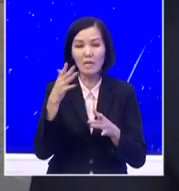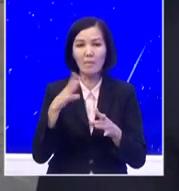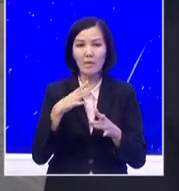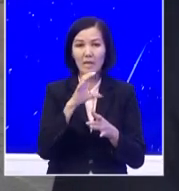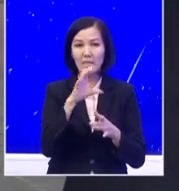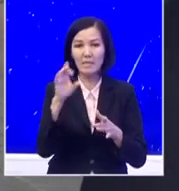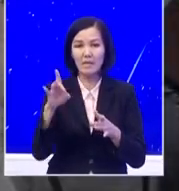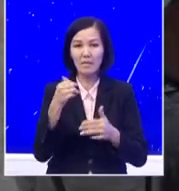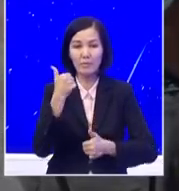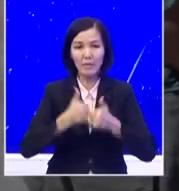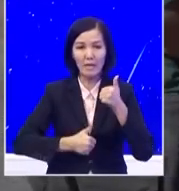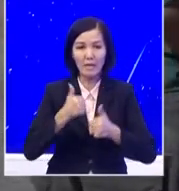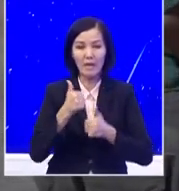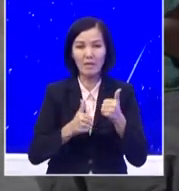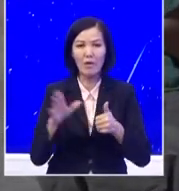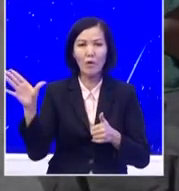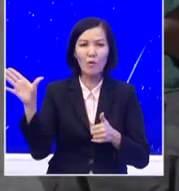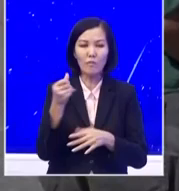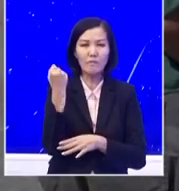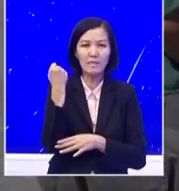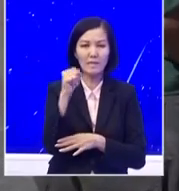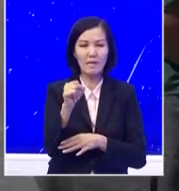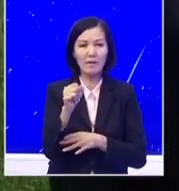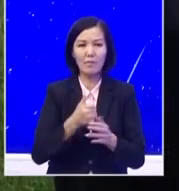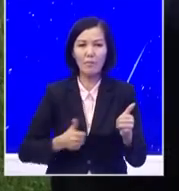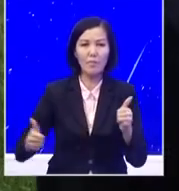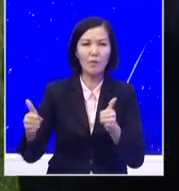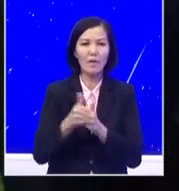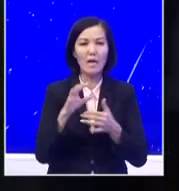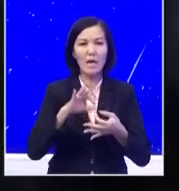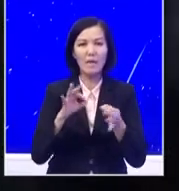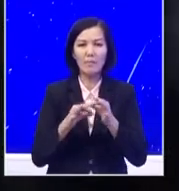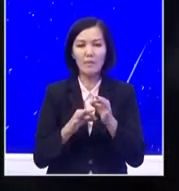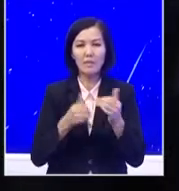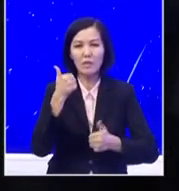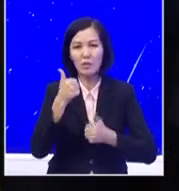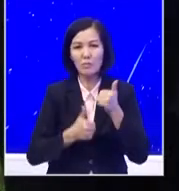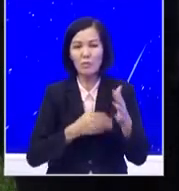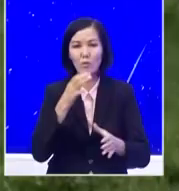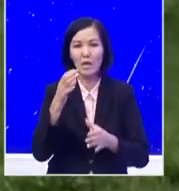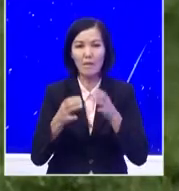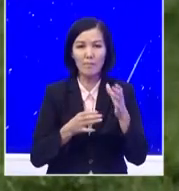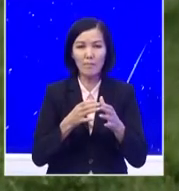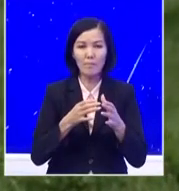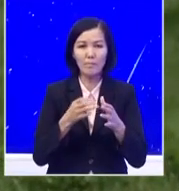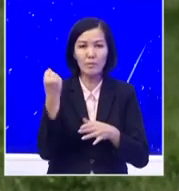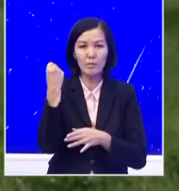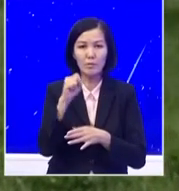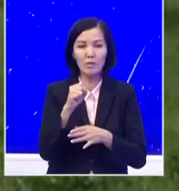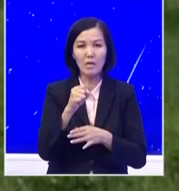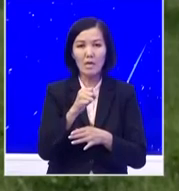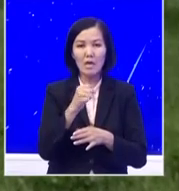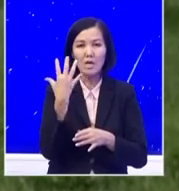СССР, он выиграл у всех претендентов. Там были олимпийские чемпионы, чемпионы мира. В жаре